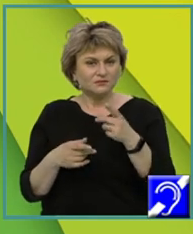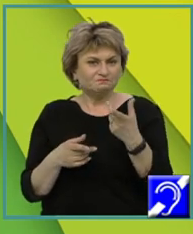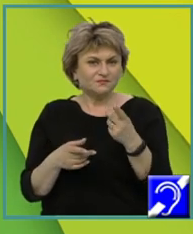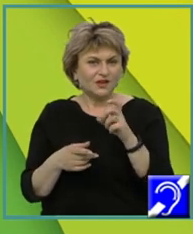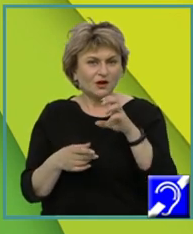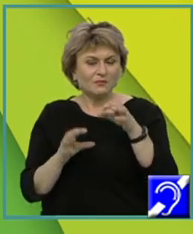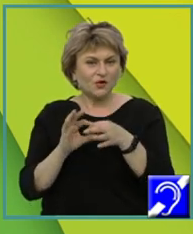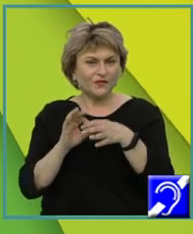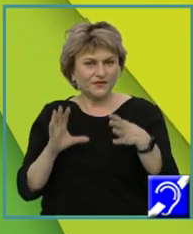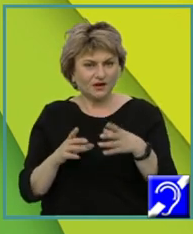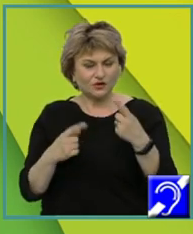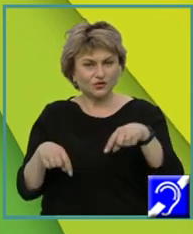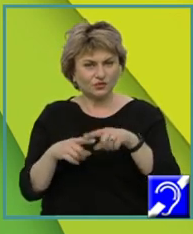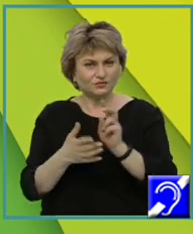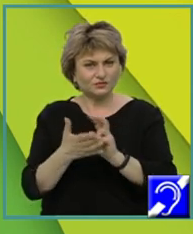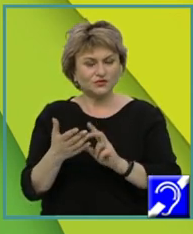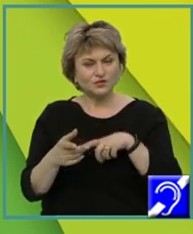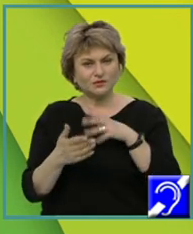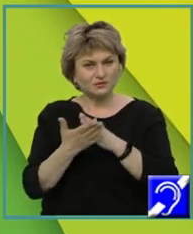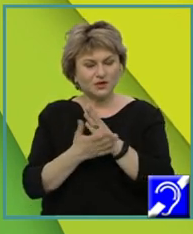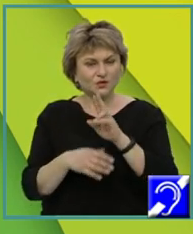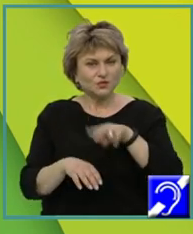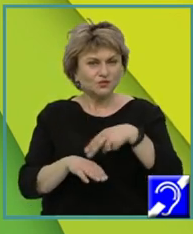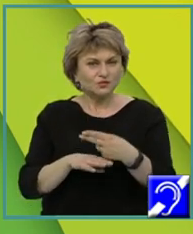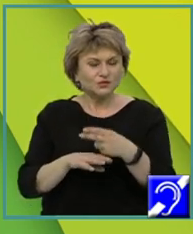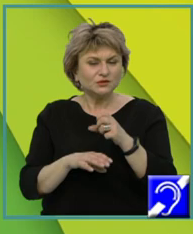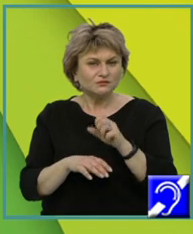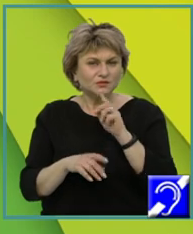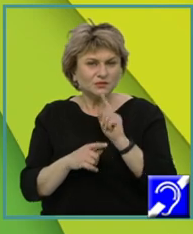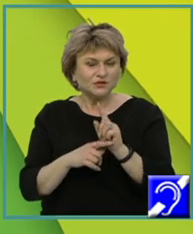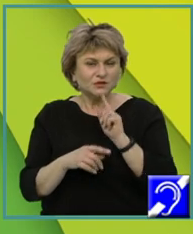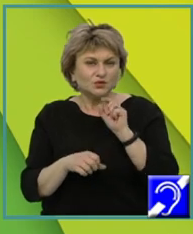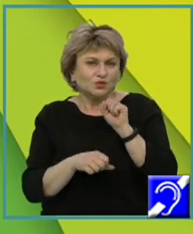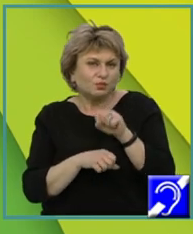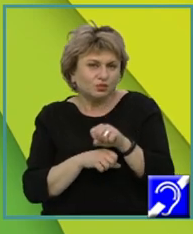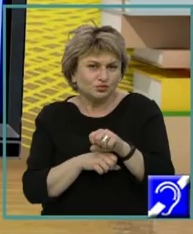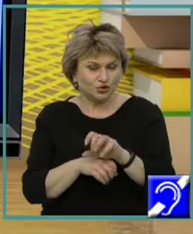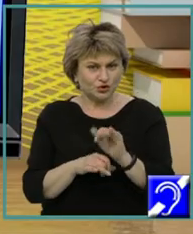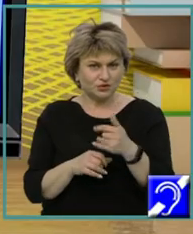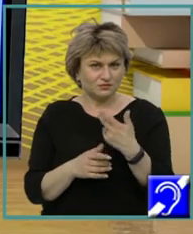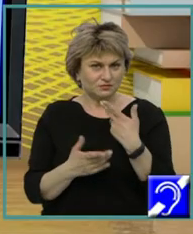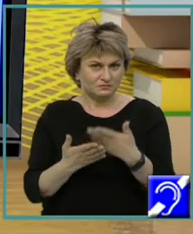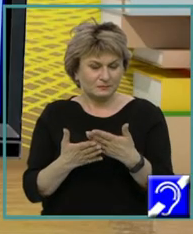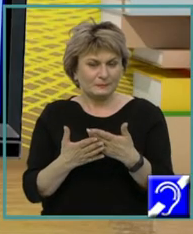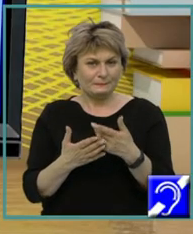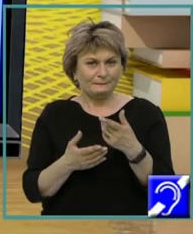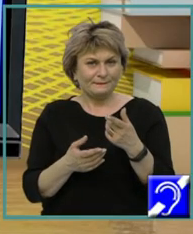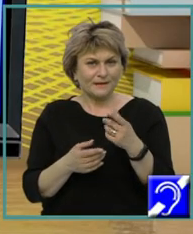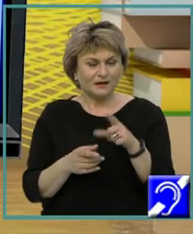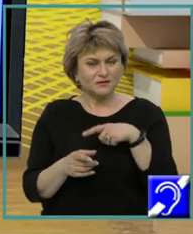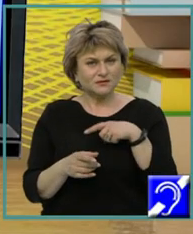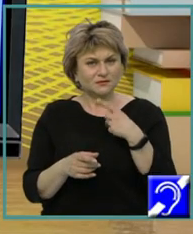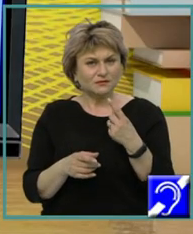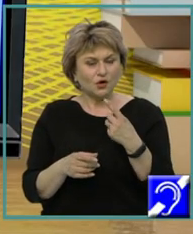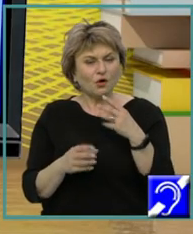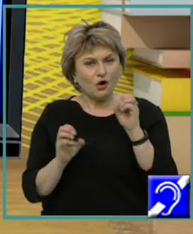la care noi cititorii suntem mereu supuși Iată de pildă Cum îl vede pe la Dima Fred Vasilescu este un